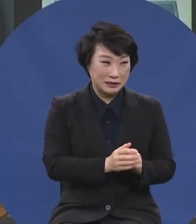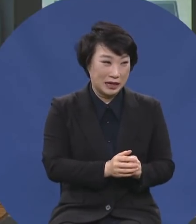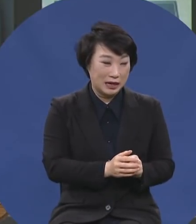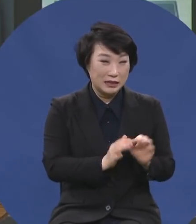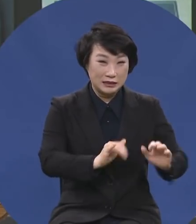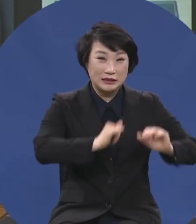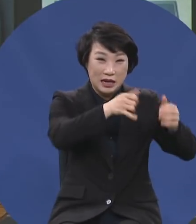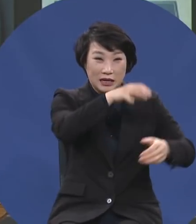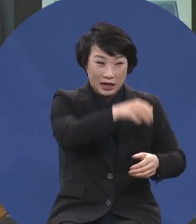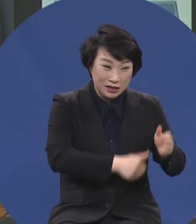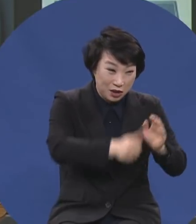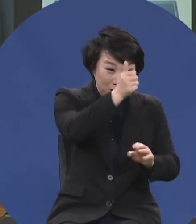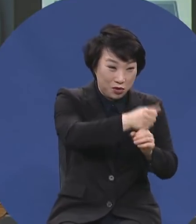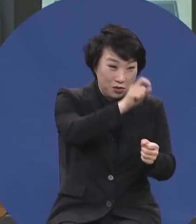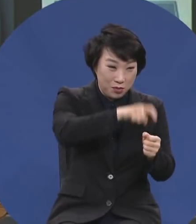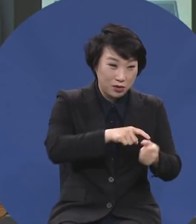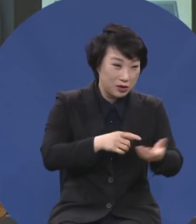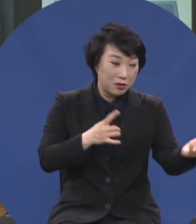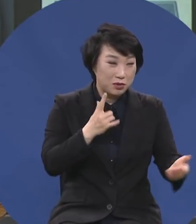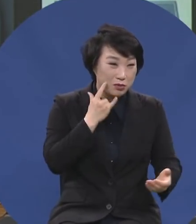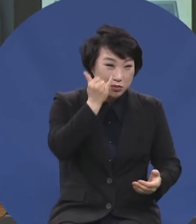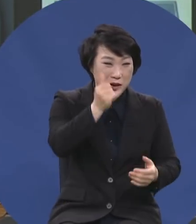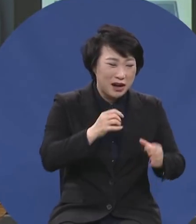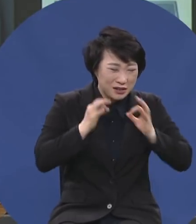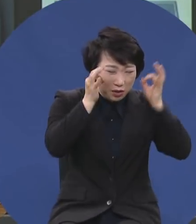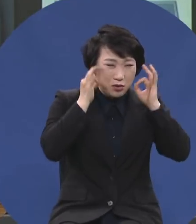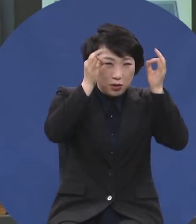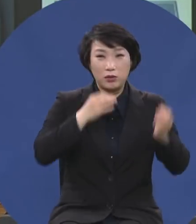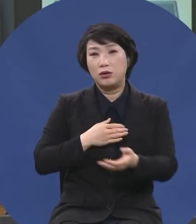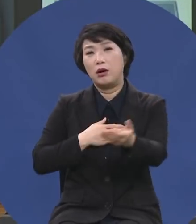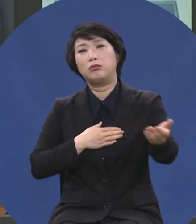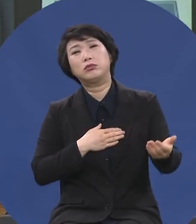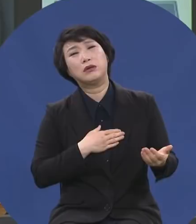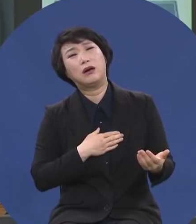도토를 세상에서 출세시키려고 몸부림치는 당신,